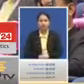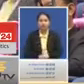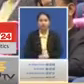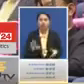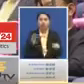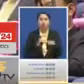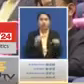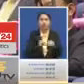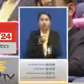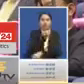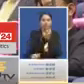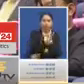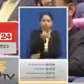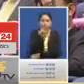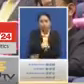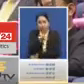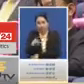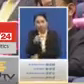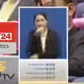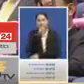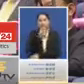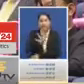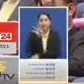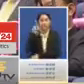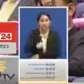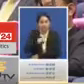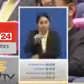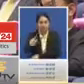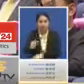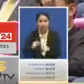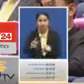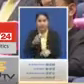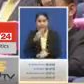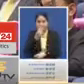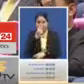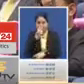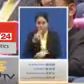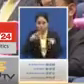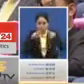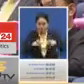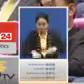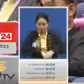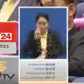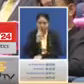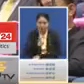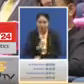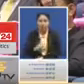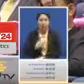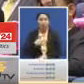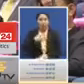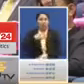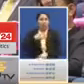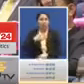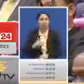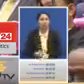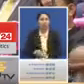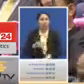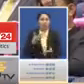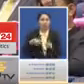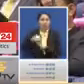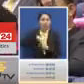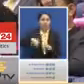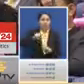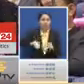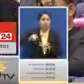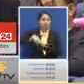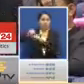12% 14% แต่ตอนนั้นพอไปดูจริงๆแล้วนี่เราหลงไหลได้ปลื้มกับตัวเลขการขยายตัวทางเศรษฐกิจแต่ความ